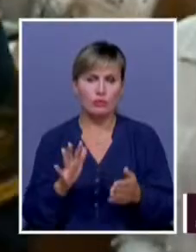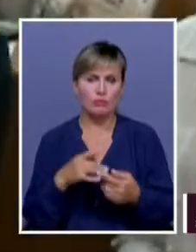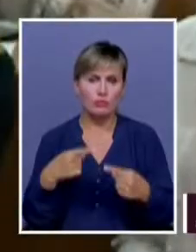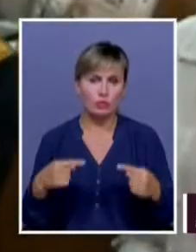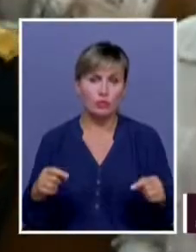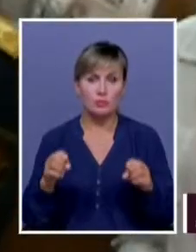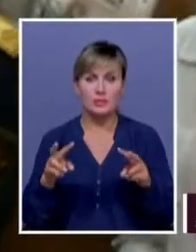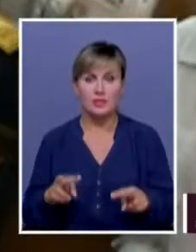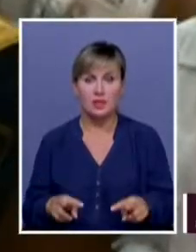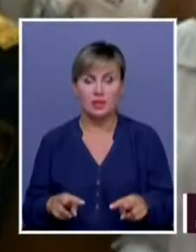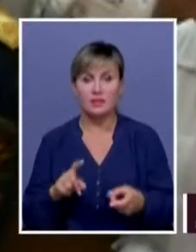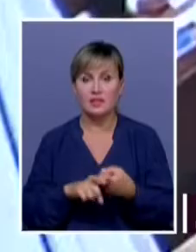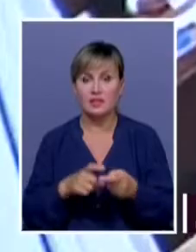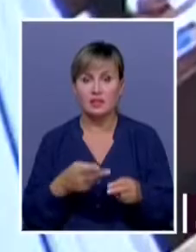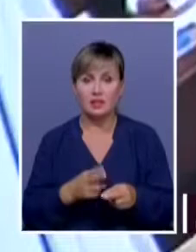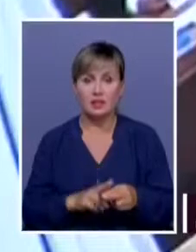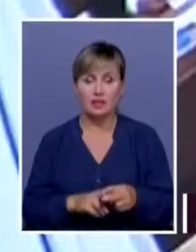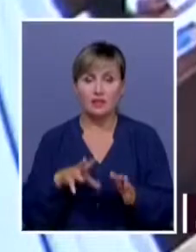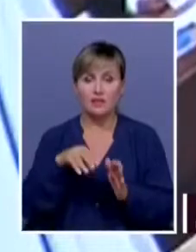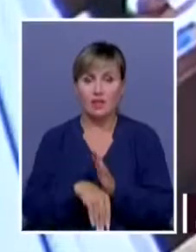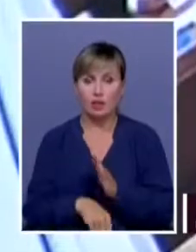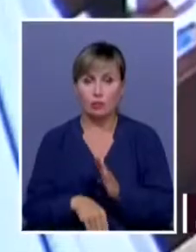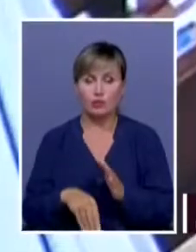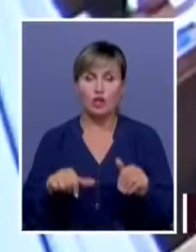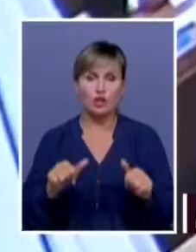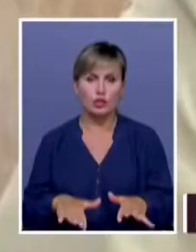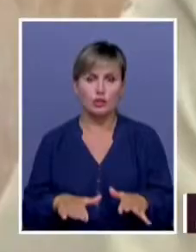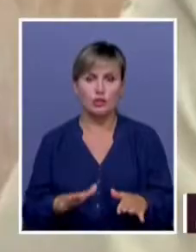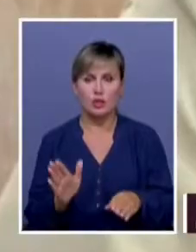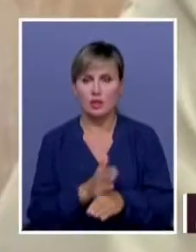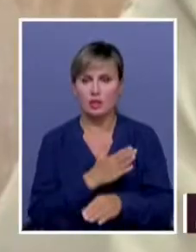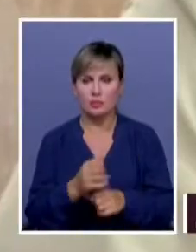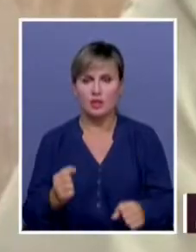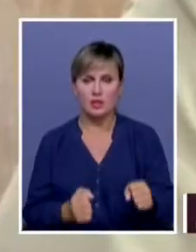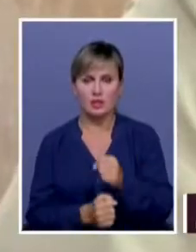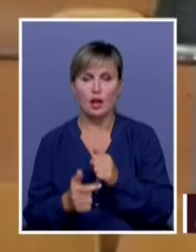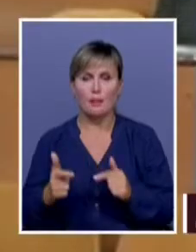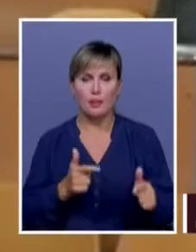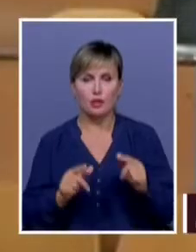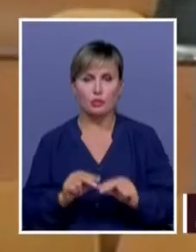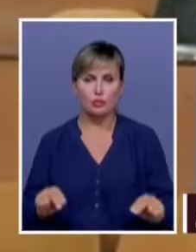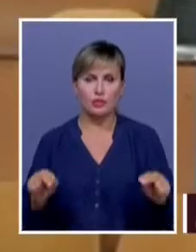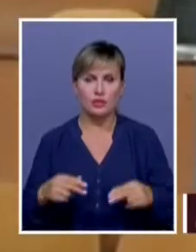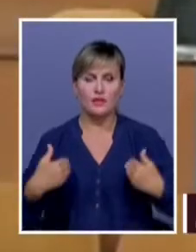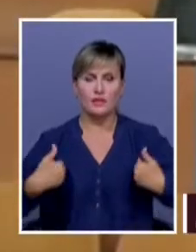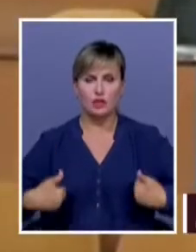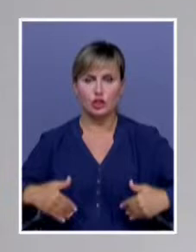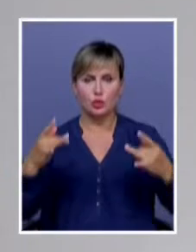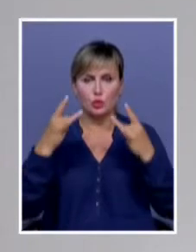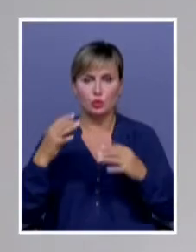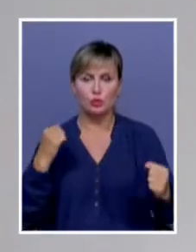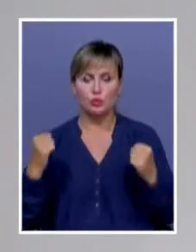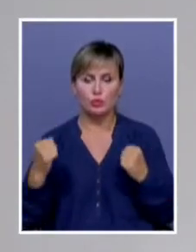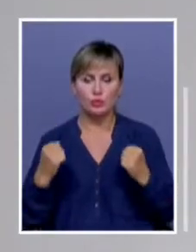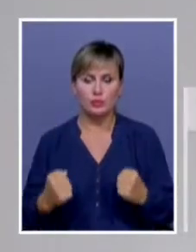другим специальностям. В связи с этим в профильном ведомстве решили перераспределить их на подготовку учителей физической культуры.